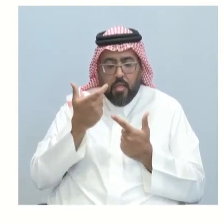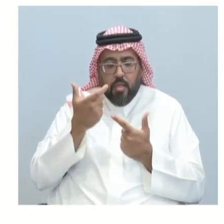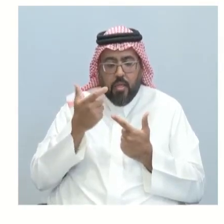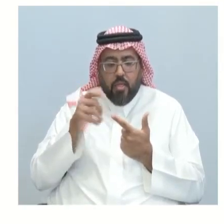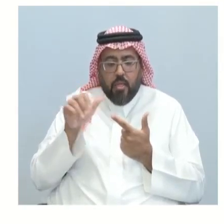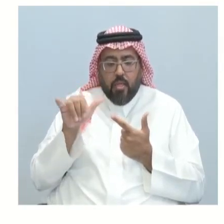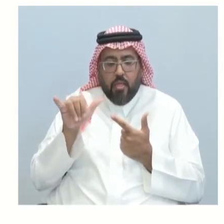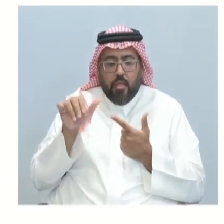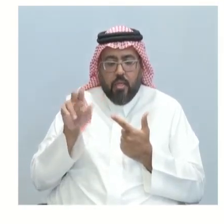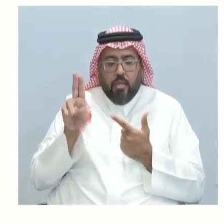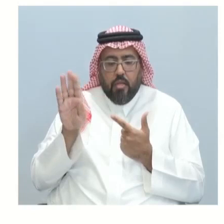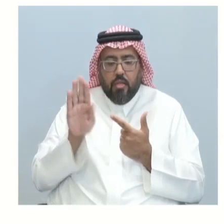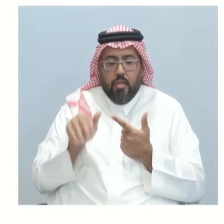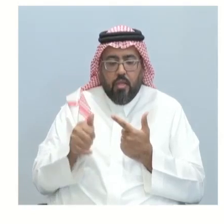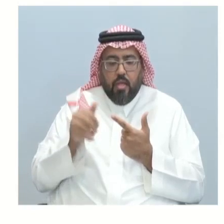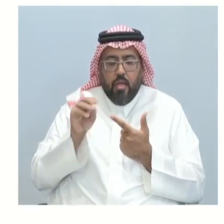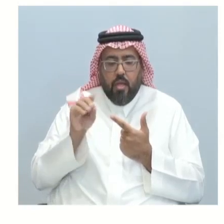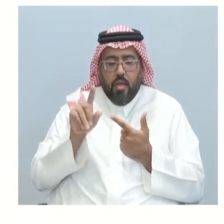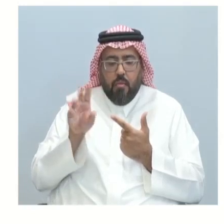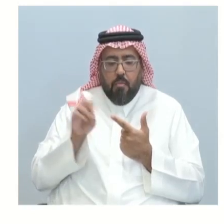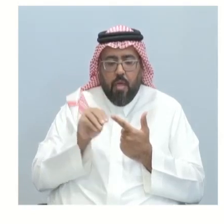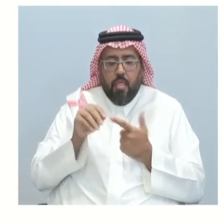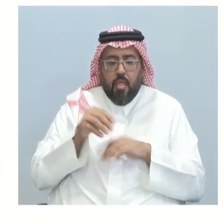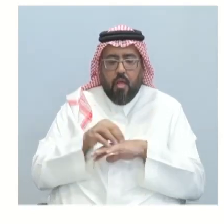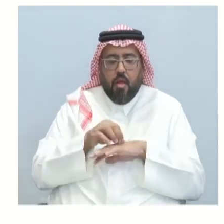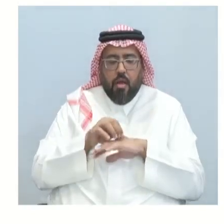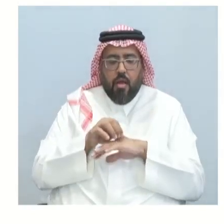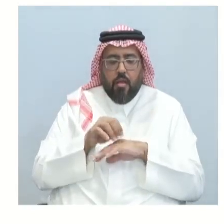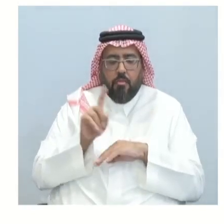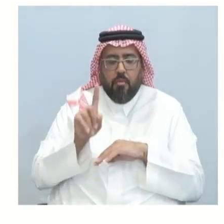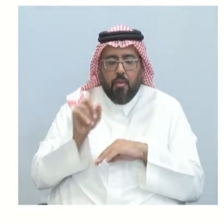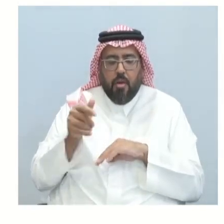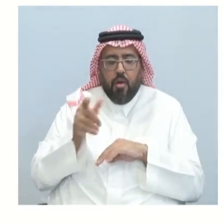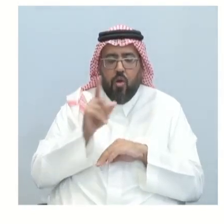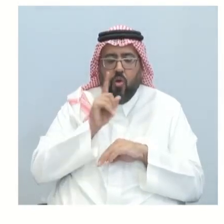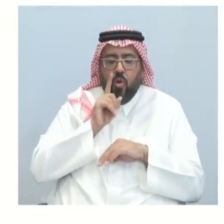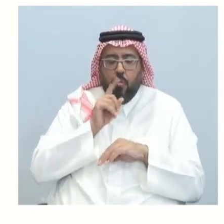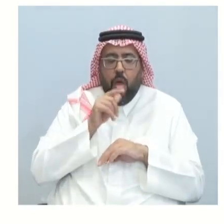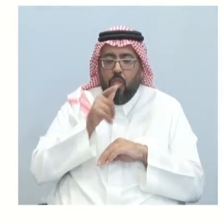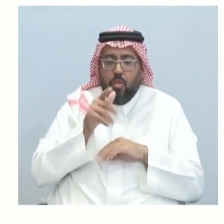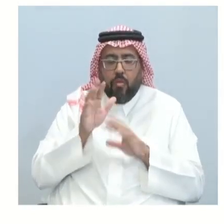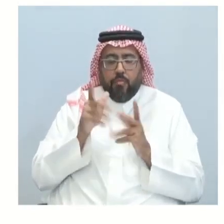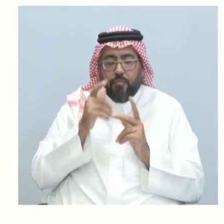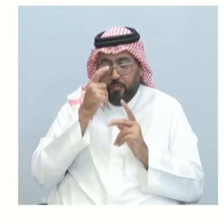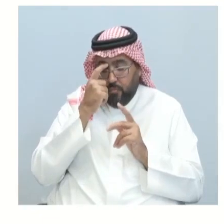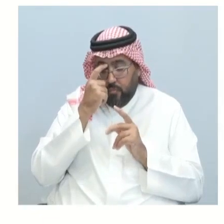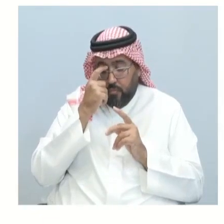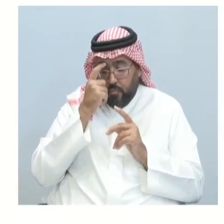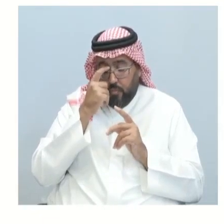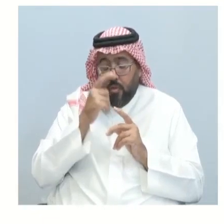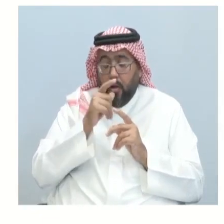لماذا يتساهل بعض الناس ببر الام تذكرون عندما تحدثنا